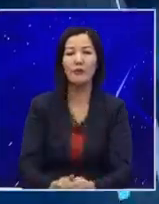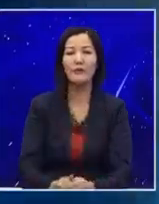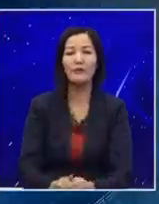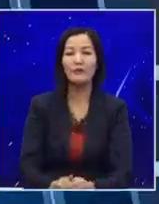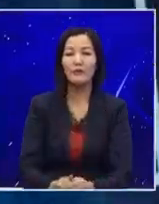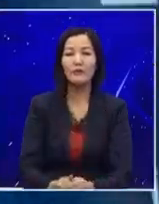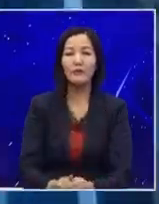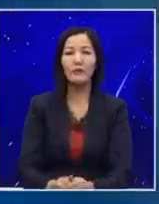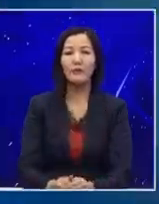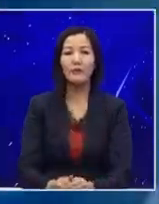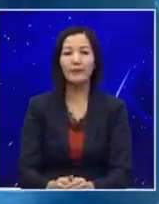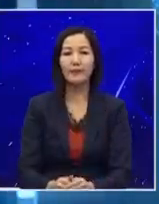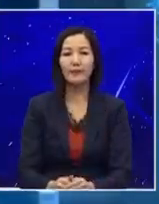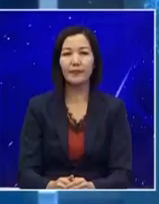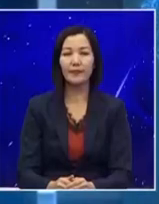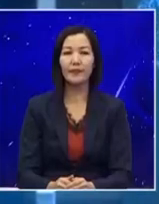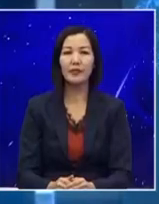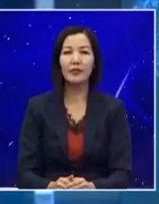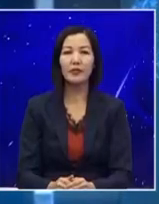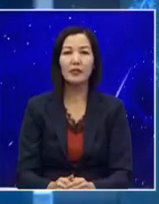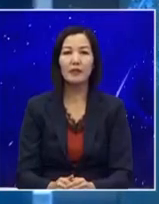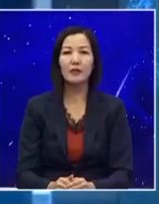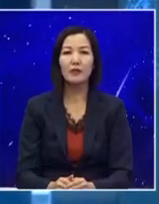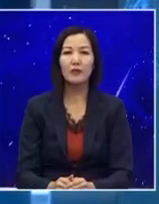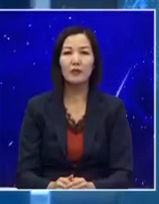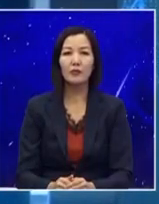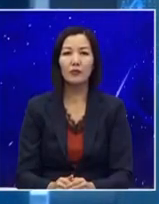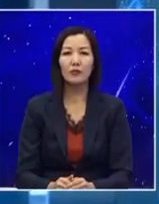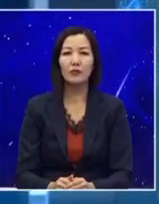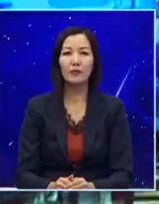Хамит, Ержан Дүйсен, Жетісу телеарнасы, Талдықорған.